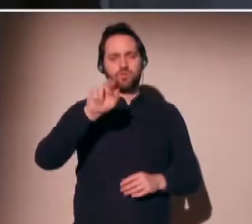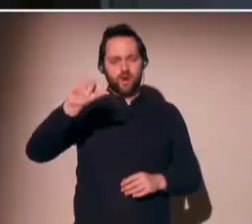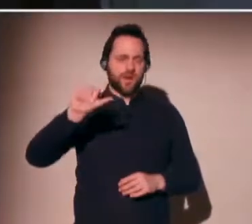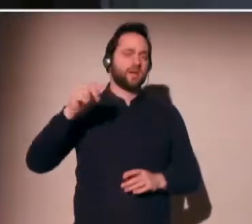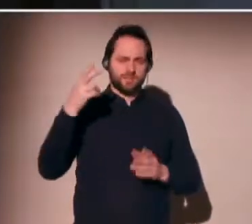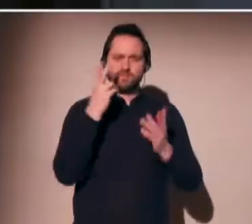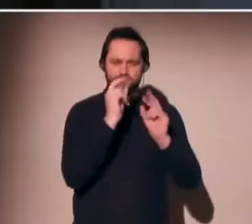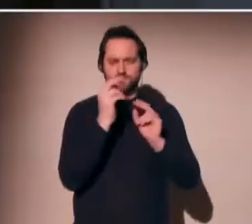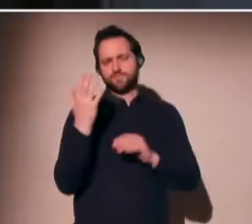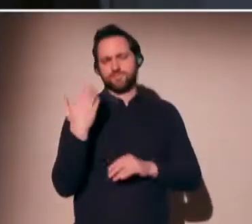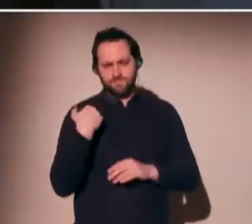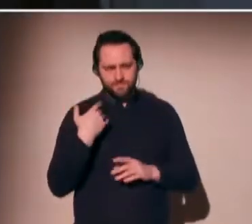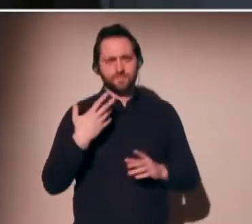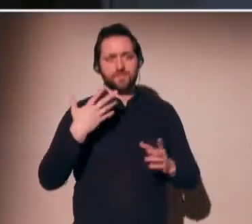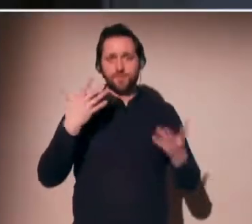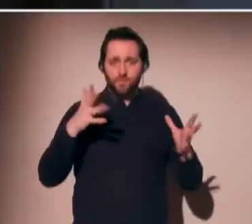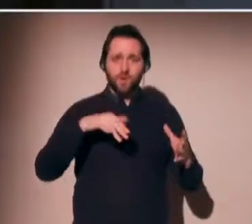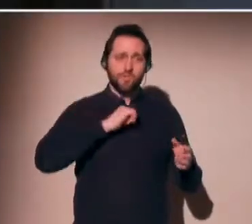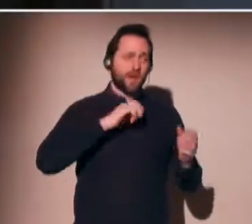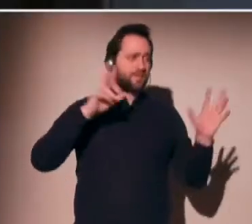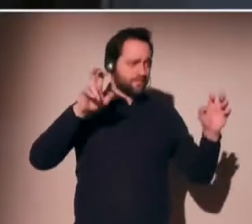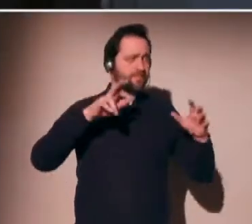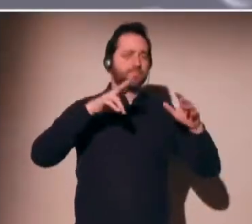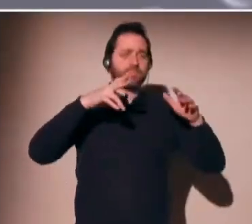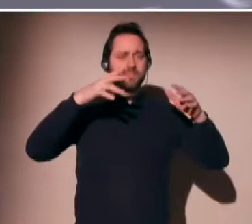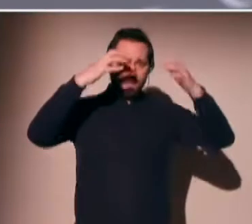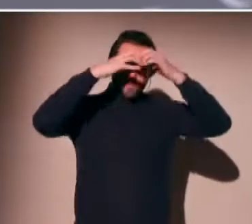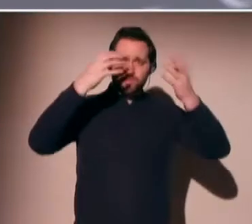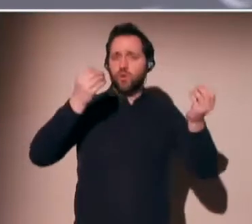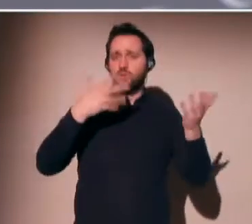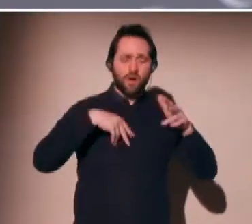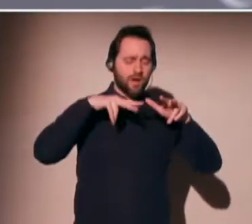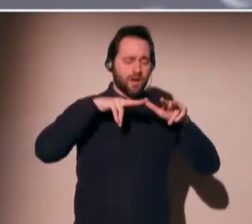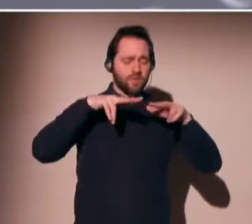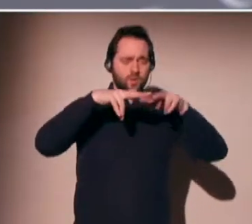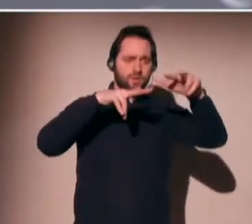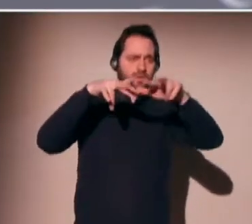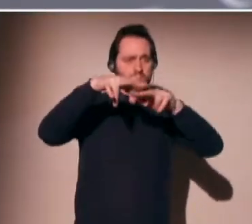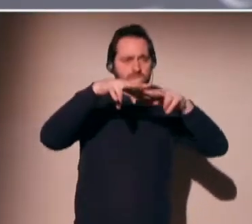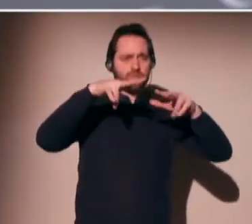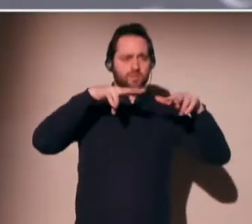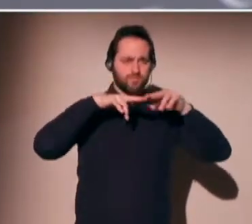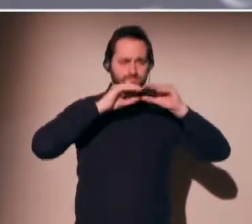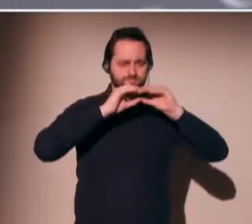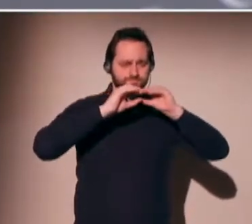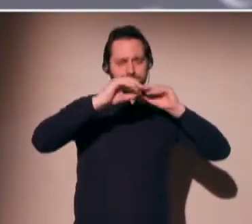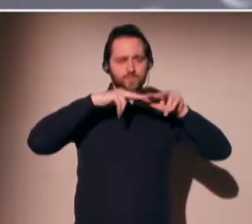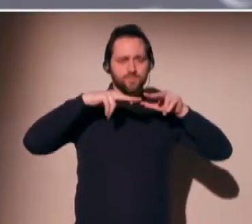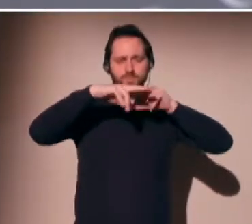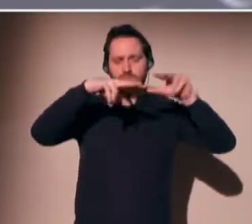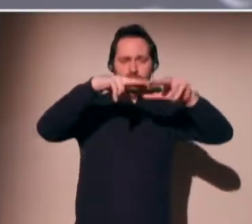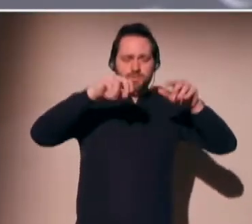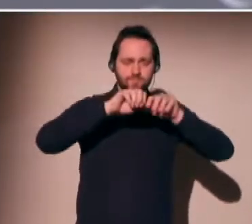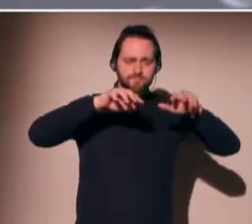sont organisés en couches et qui sont reliés par des réseaux d'interaction. En particulier, Yann Lequin